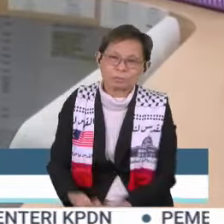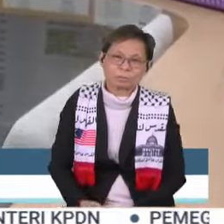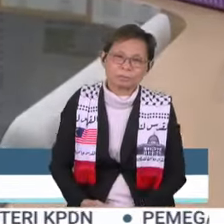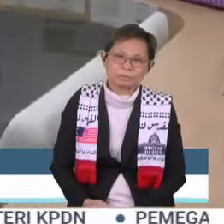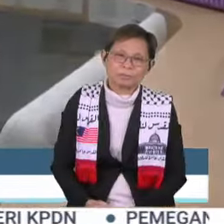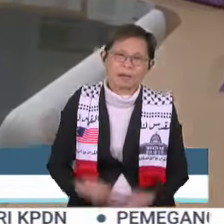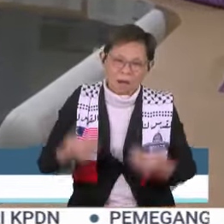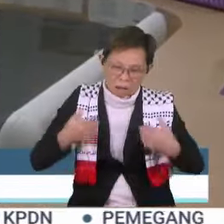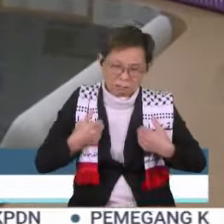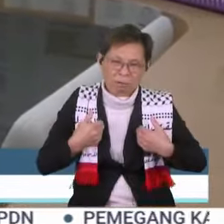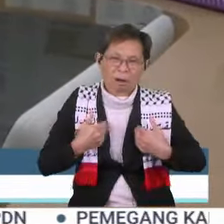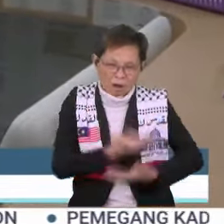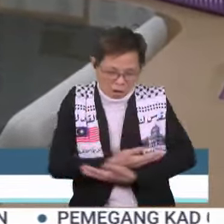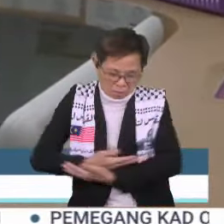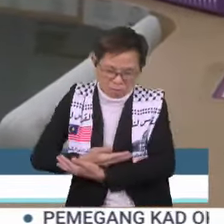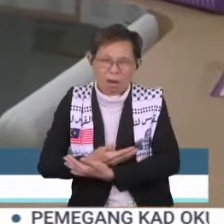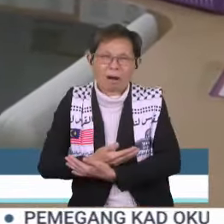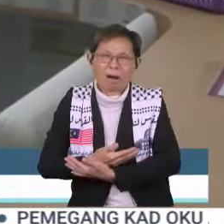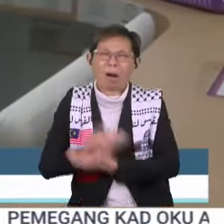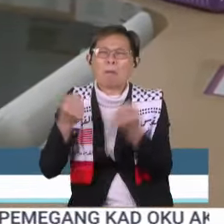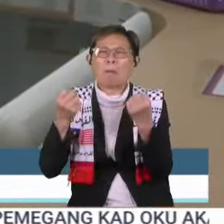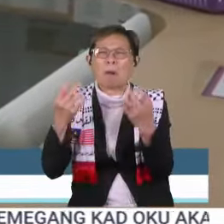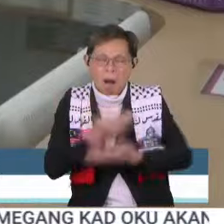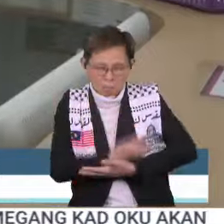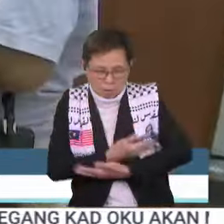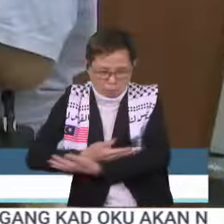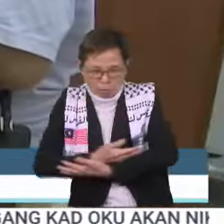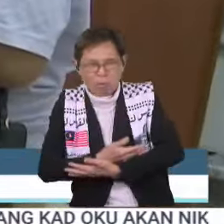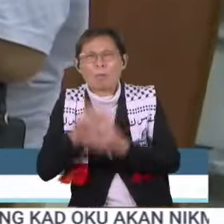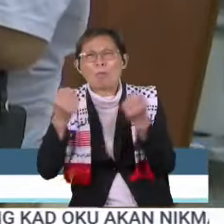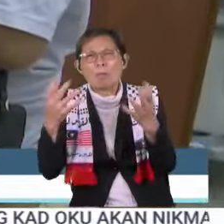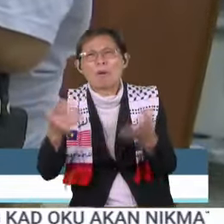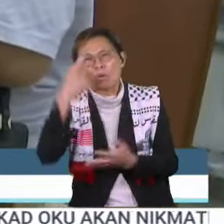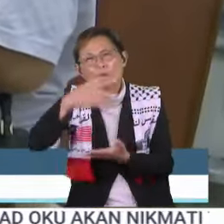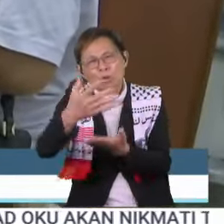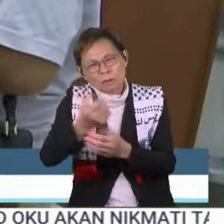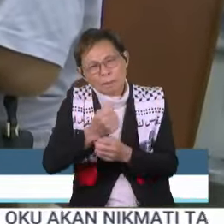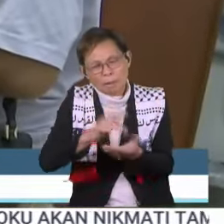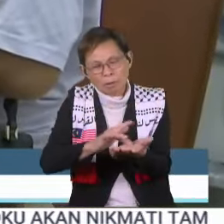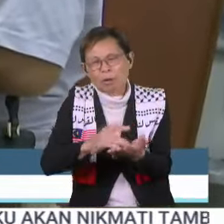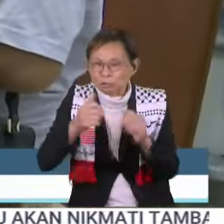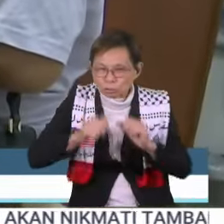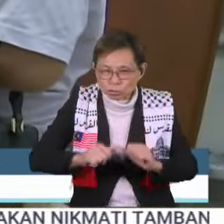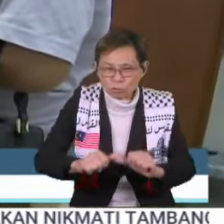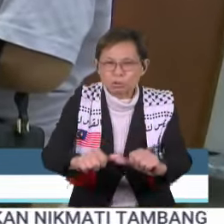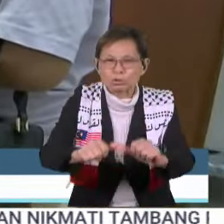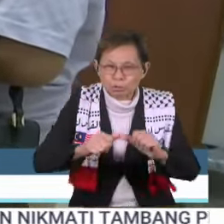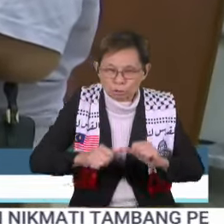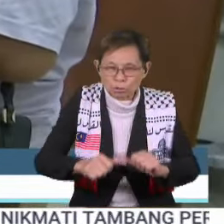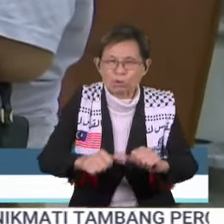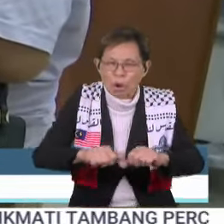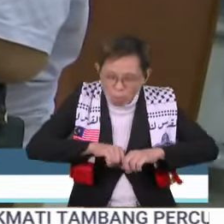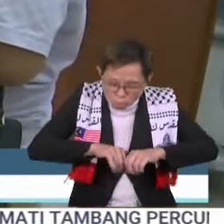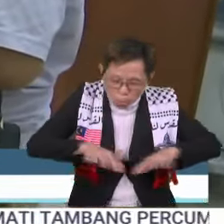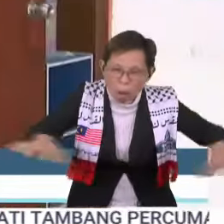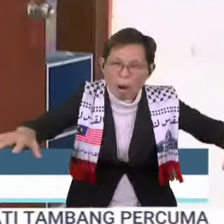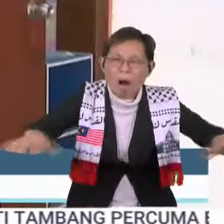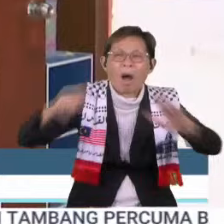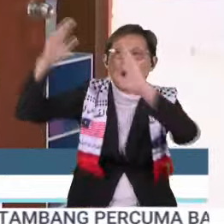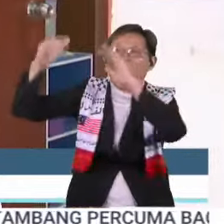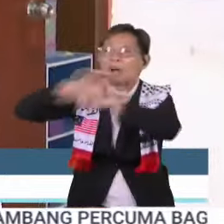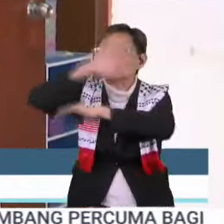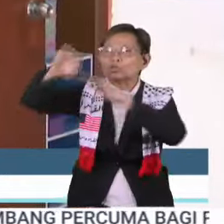dan mempunyai anak yang ramai untuk mendapatkan rawatan. Kalau boleh teruskan di tahun-tahun akan datang, perluaskan lagi agar